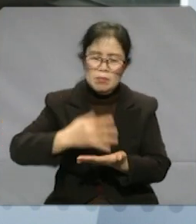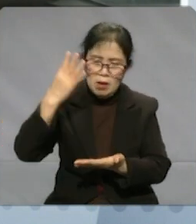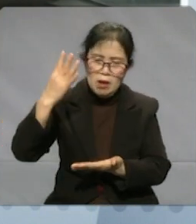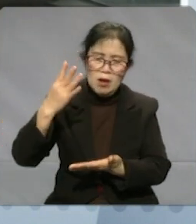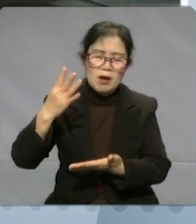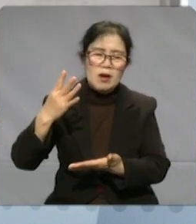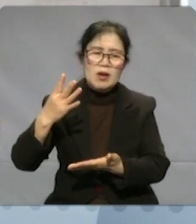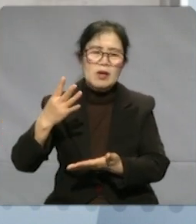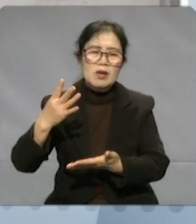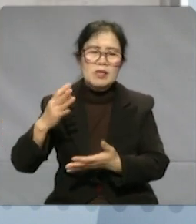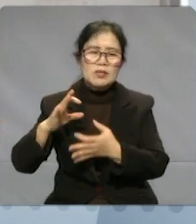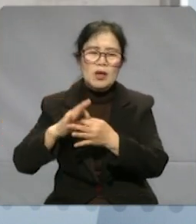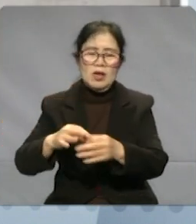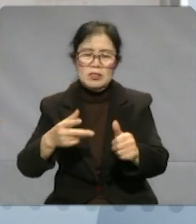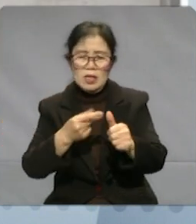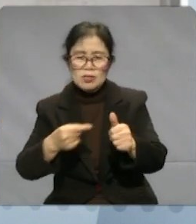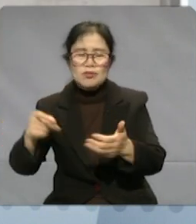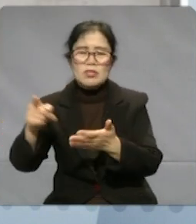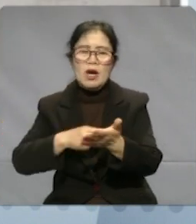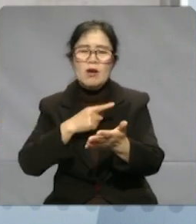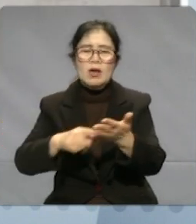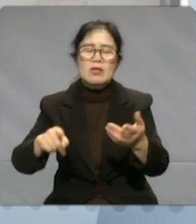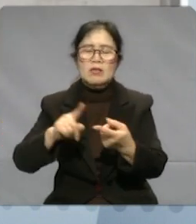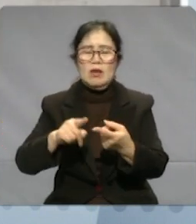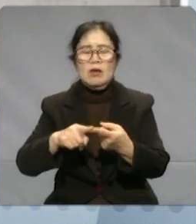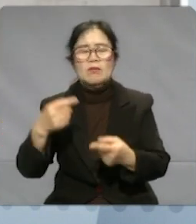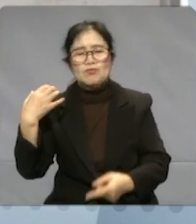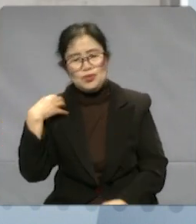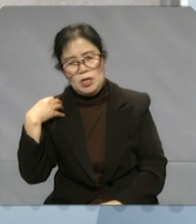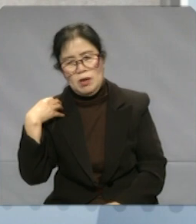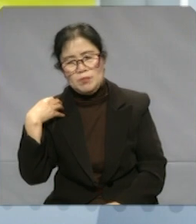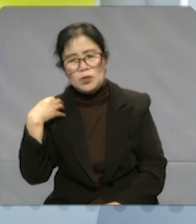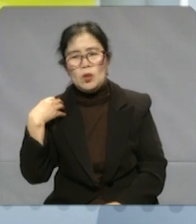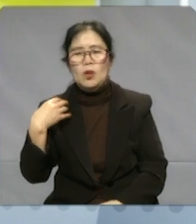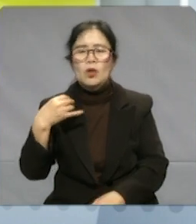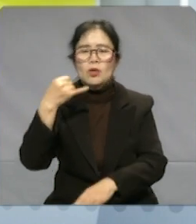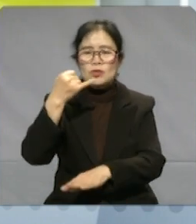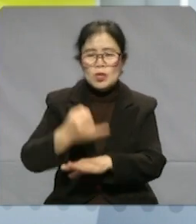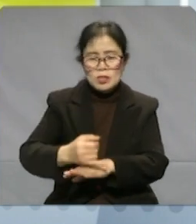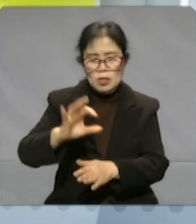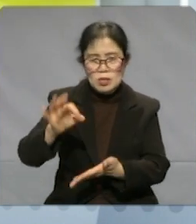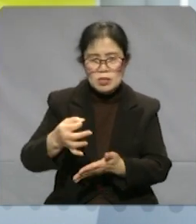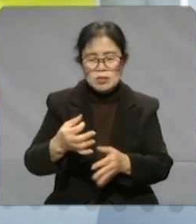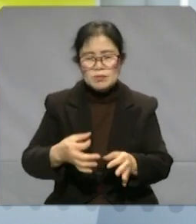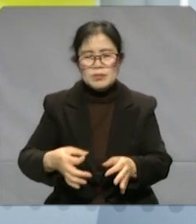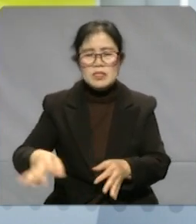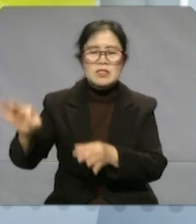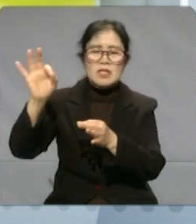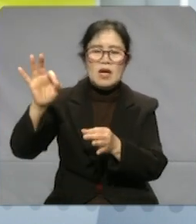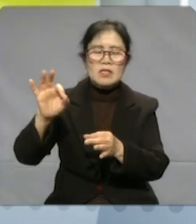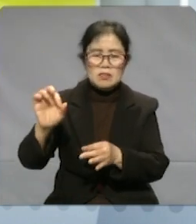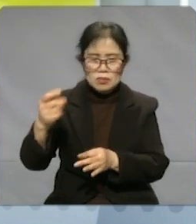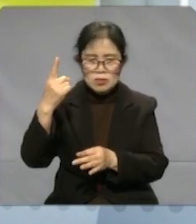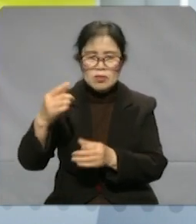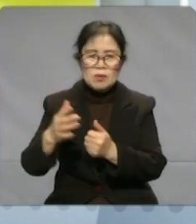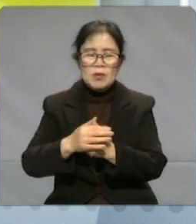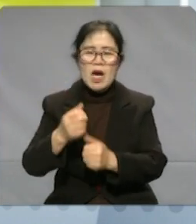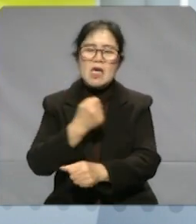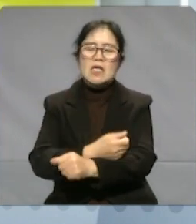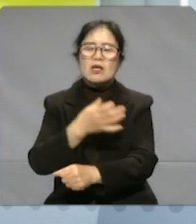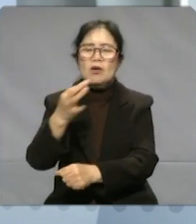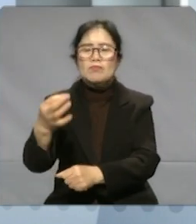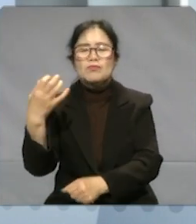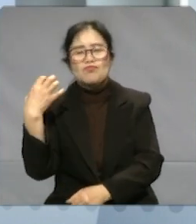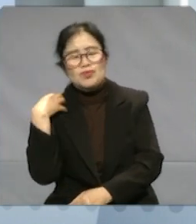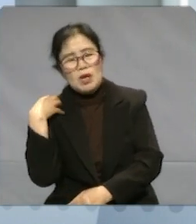지속으로 인한 대출 상환에 대한 부담, 그리고 최저임금 인상으로 아까 말씀드린 최저임금 인상으로 인한 인건비 부담